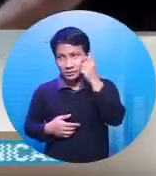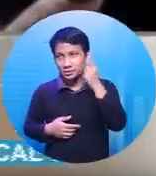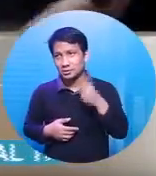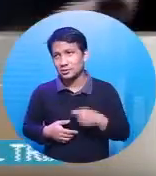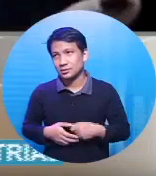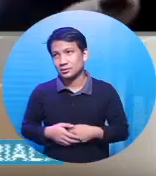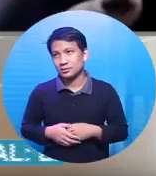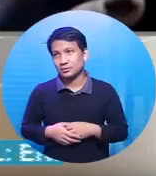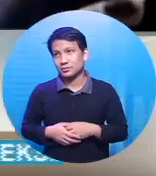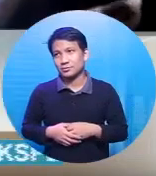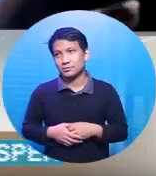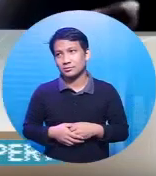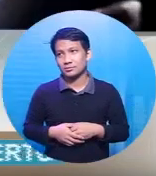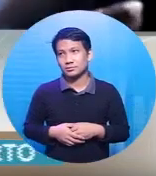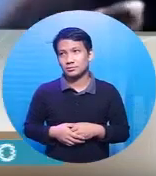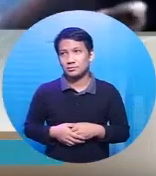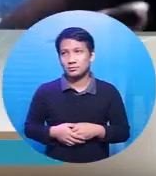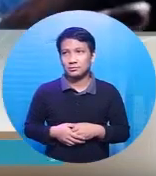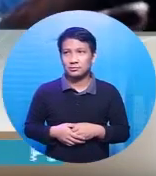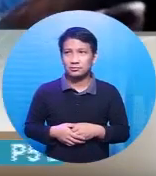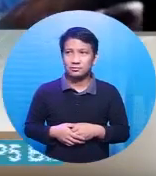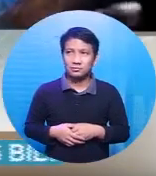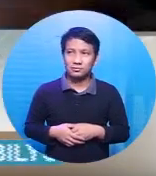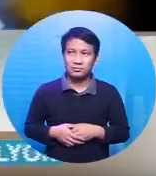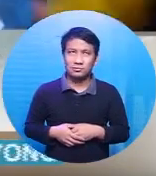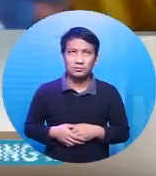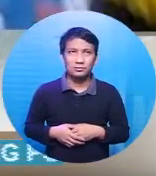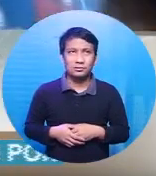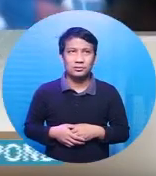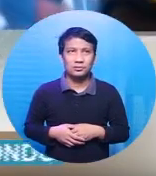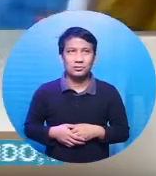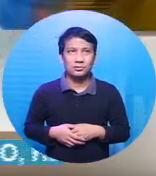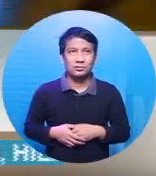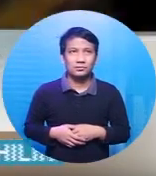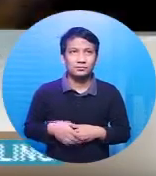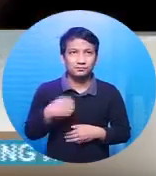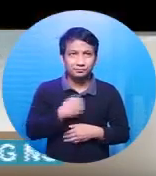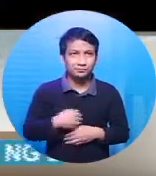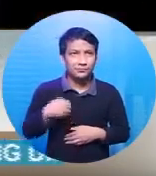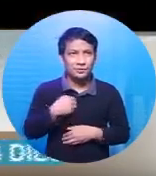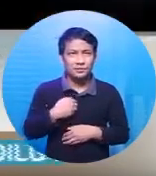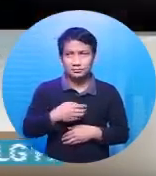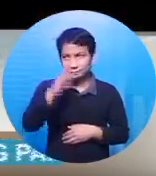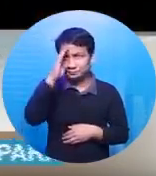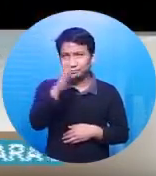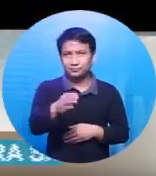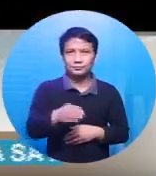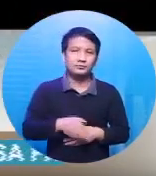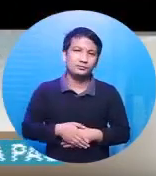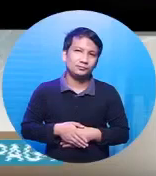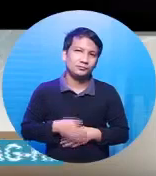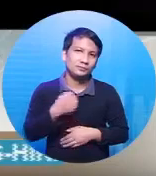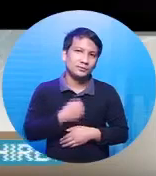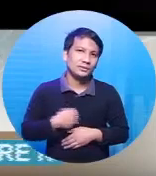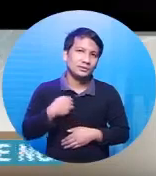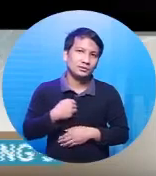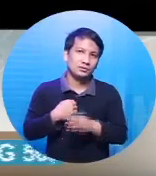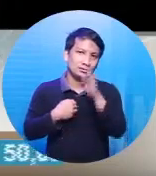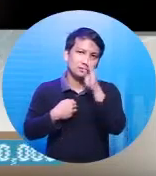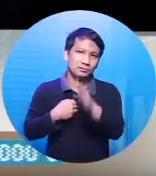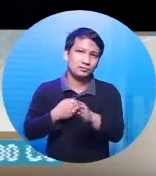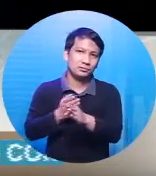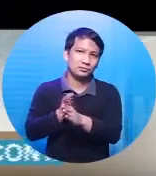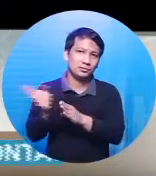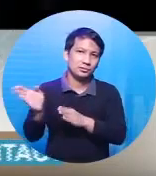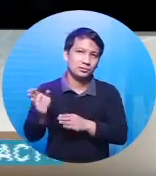sir. Sorry sa mga ano, pero I don't... No, ma'am. Straight apology, ma'am, please. Okay,